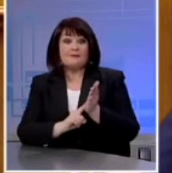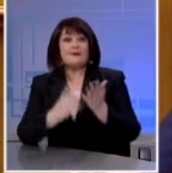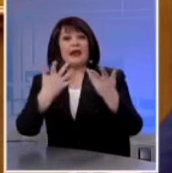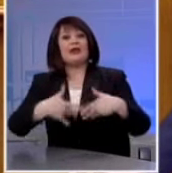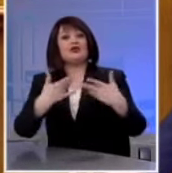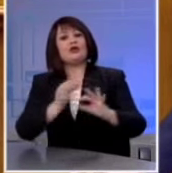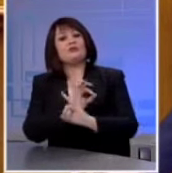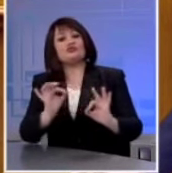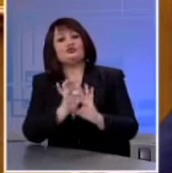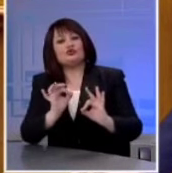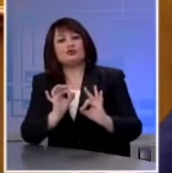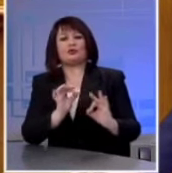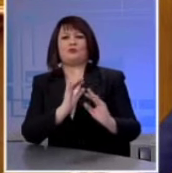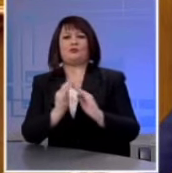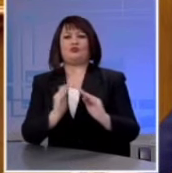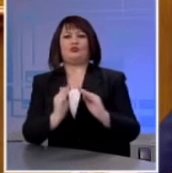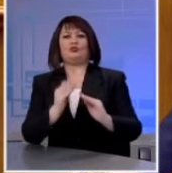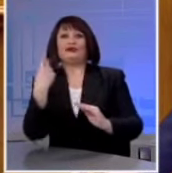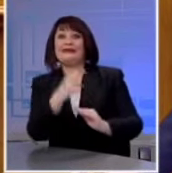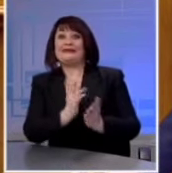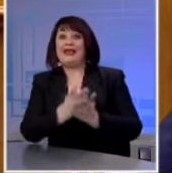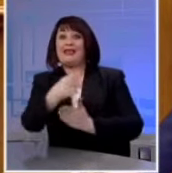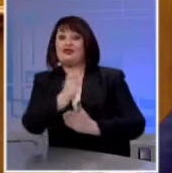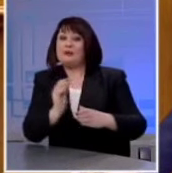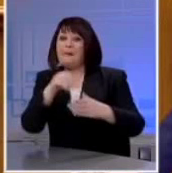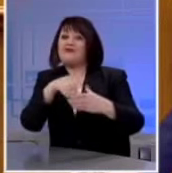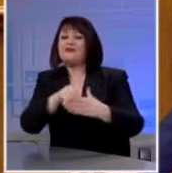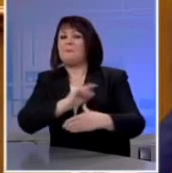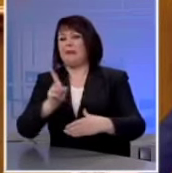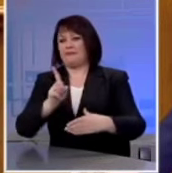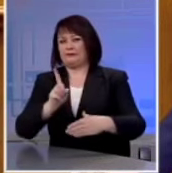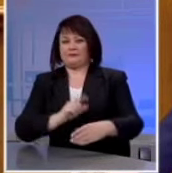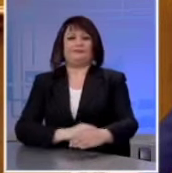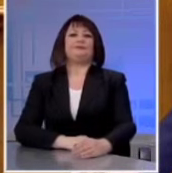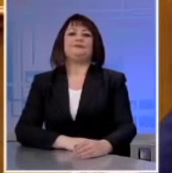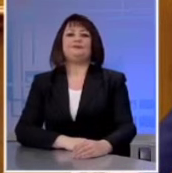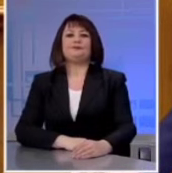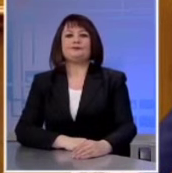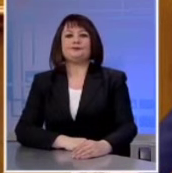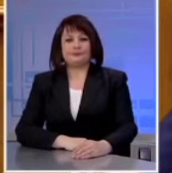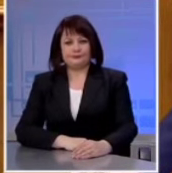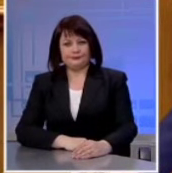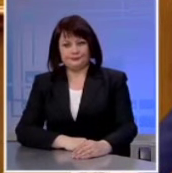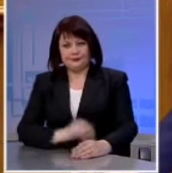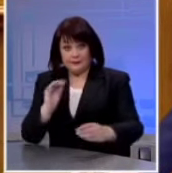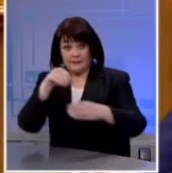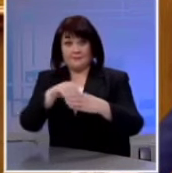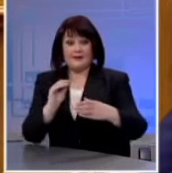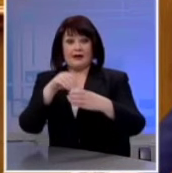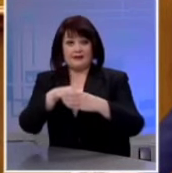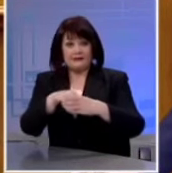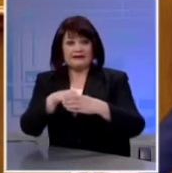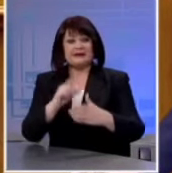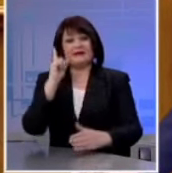λειτουργία και την προστασία της δικαιοσύνης από κάθε είδους παρεμβάσεις. Και οι παρεμβάσεις,